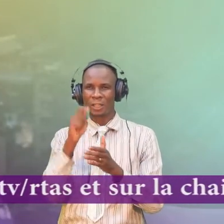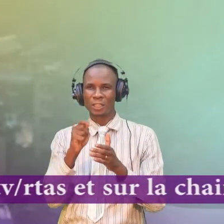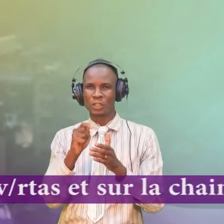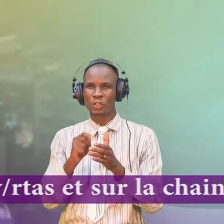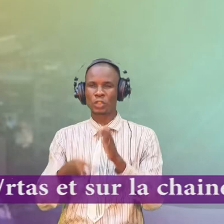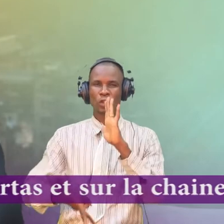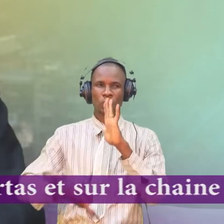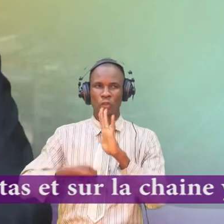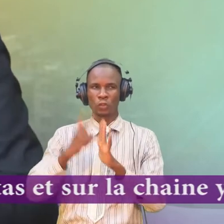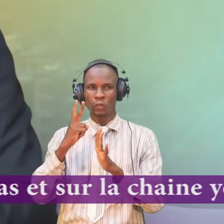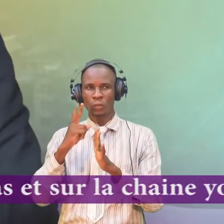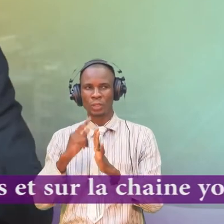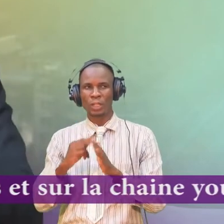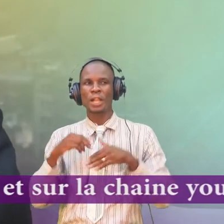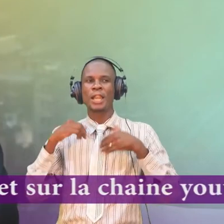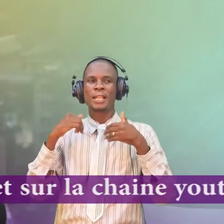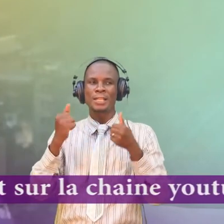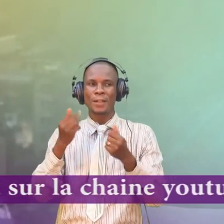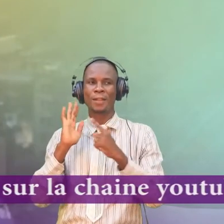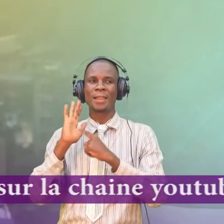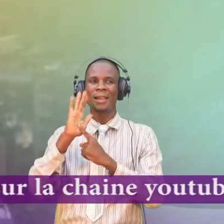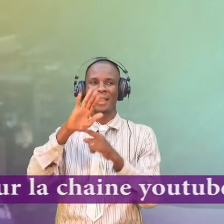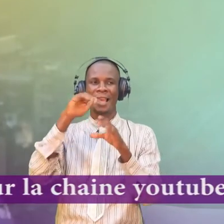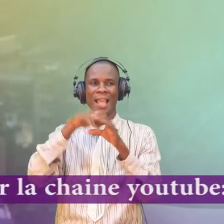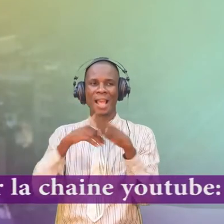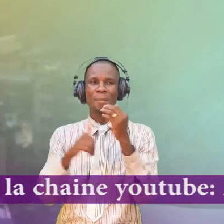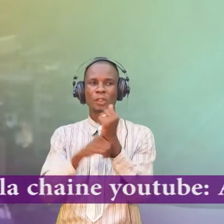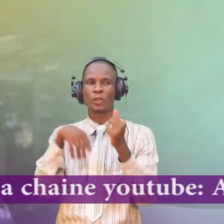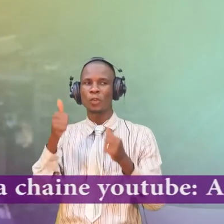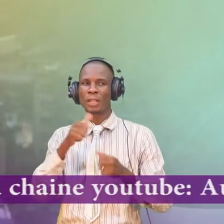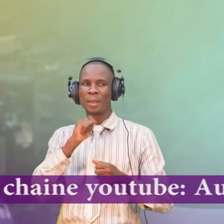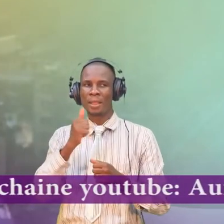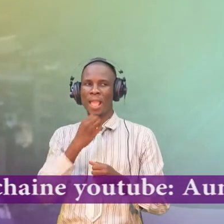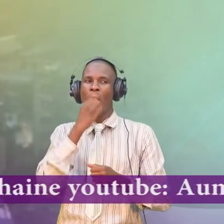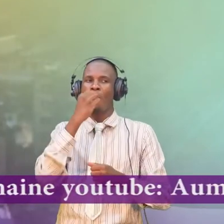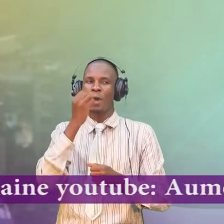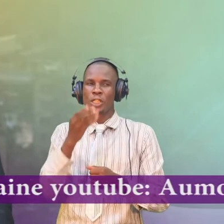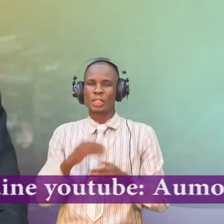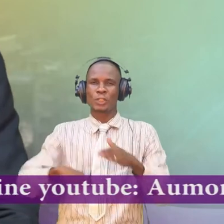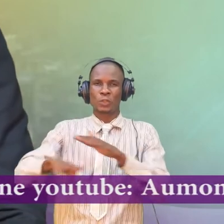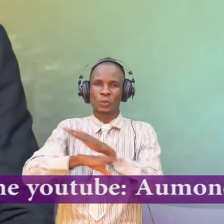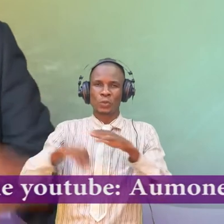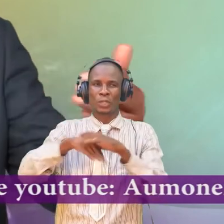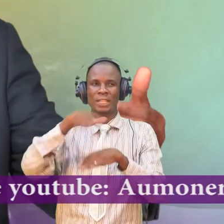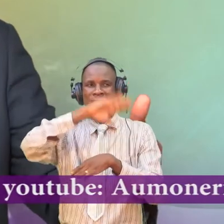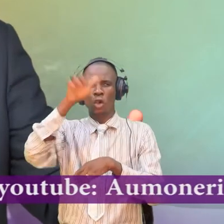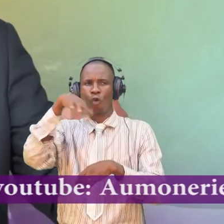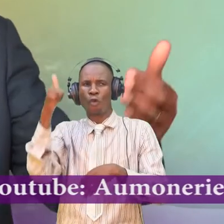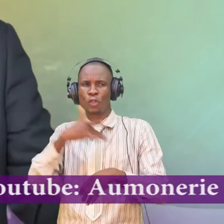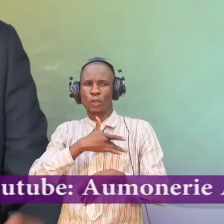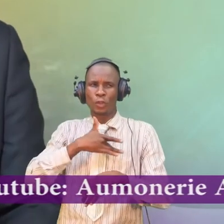Wokovu ni ya mwana kondoo. Wokovu ni ndani ya Kristo. Unaweza kujiuliza pia swali, kwa